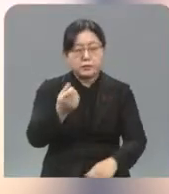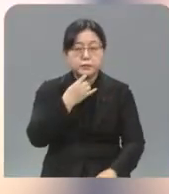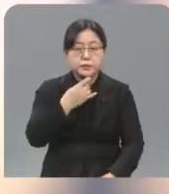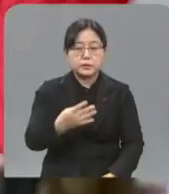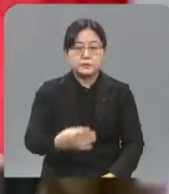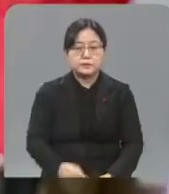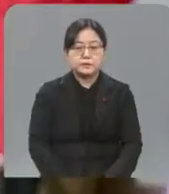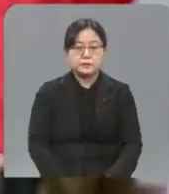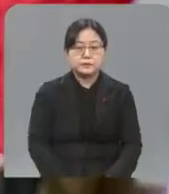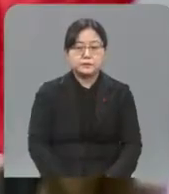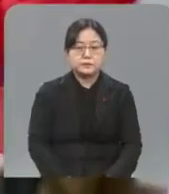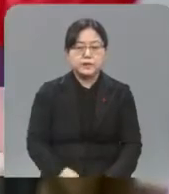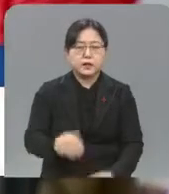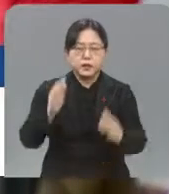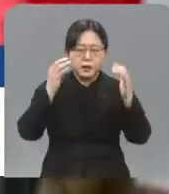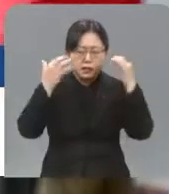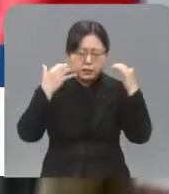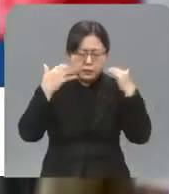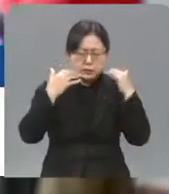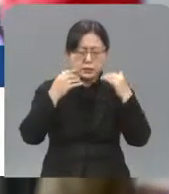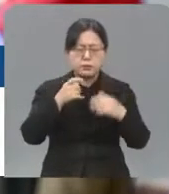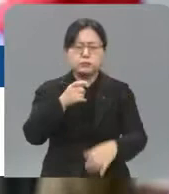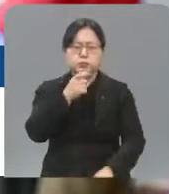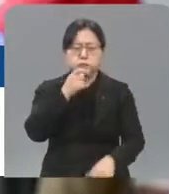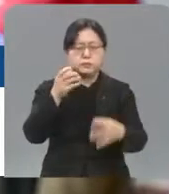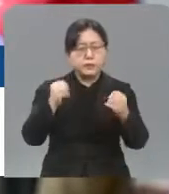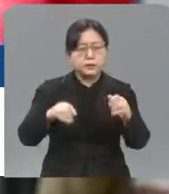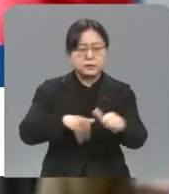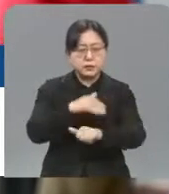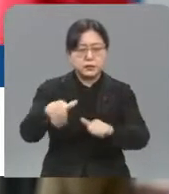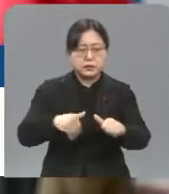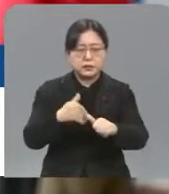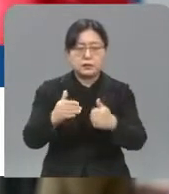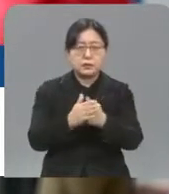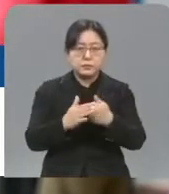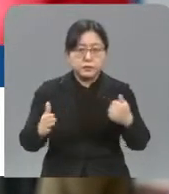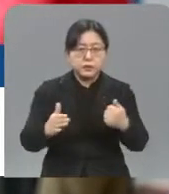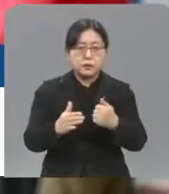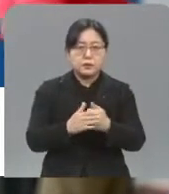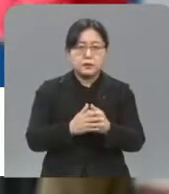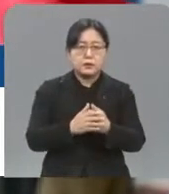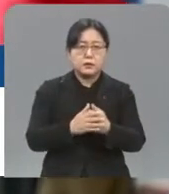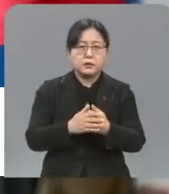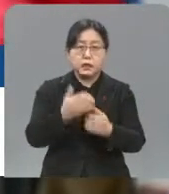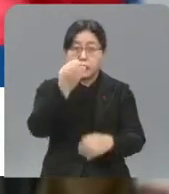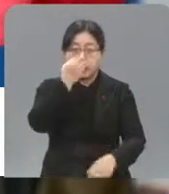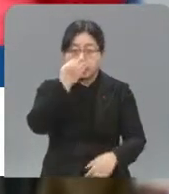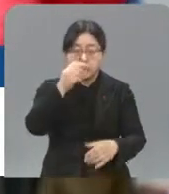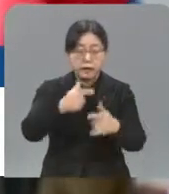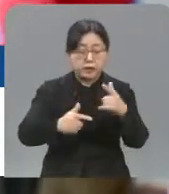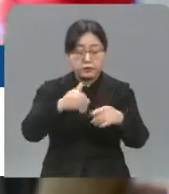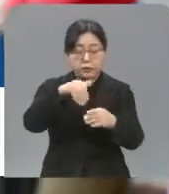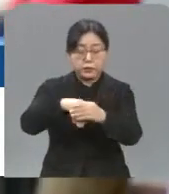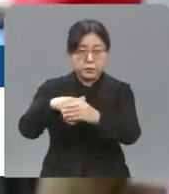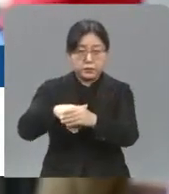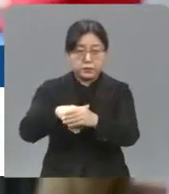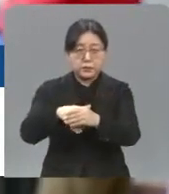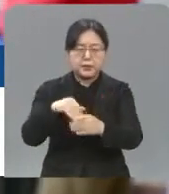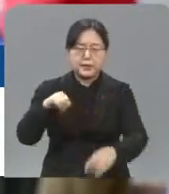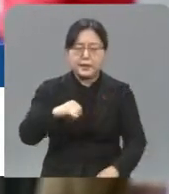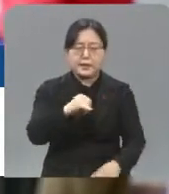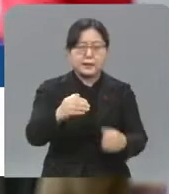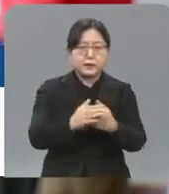있습니다. 아주 덥거나 아주 습한 상황이 오래 연출되다 보니까 그래 이제 모종이 세균에